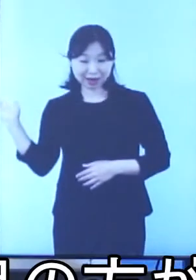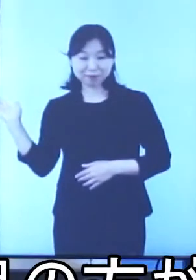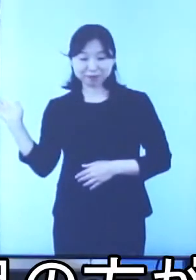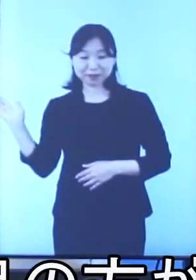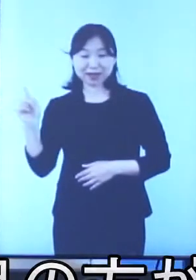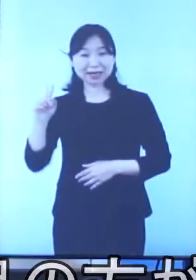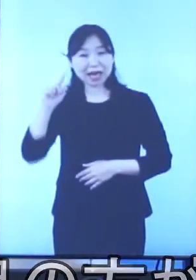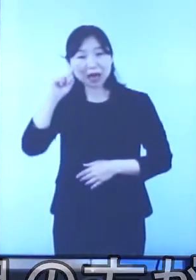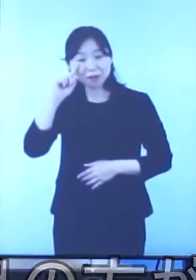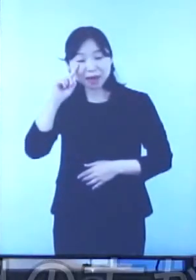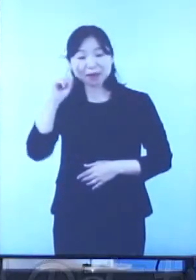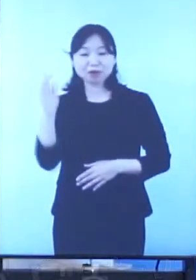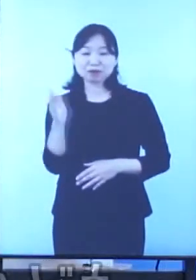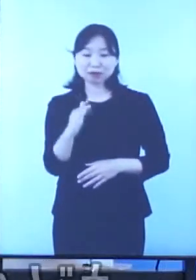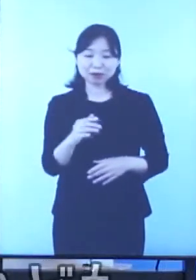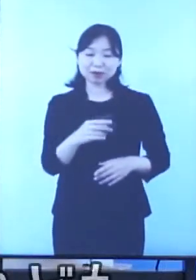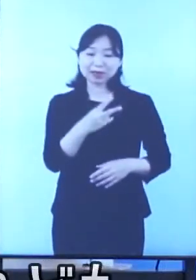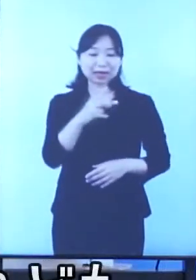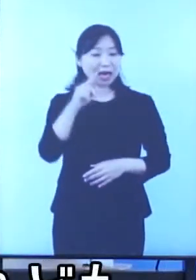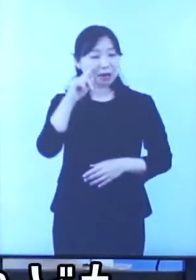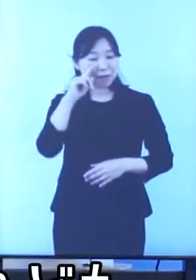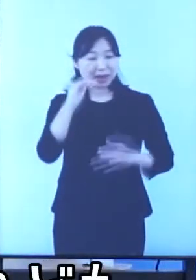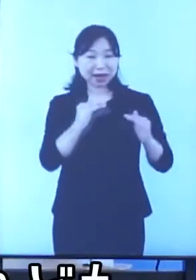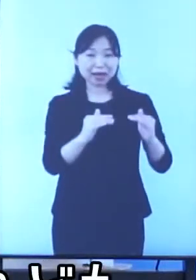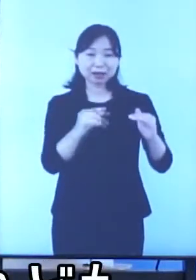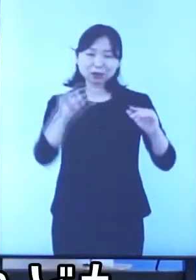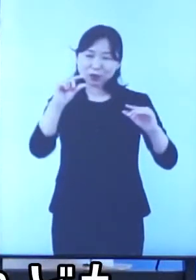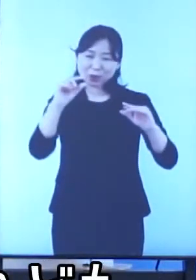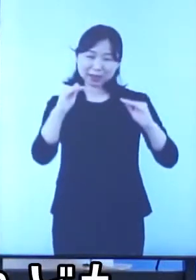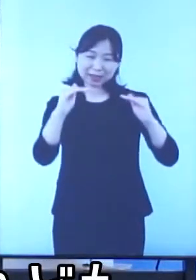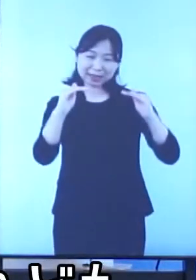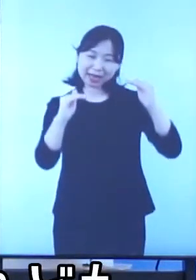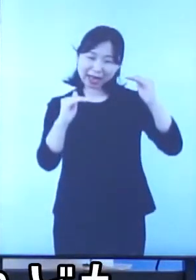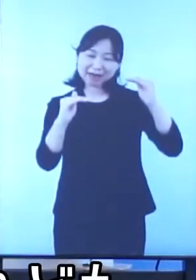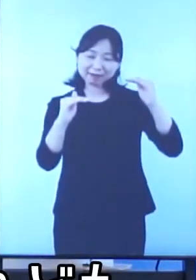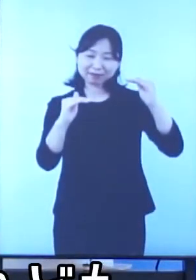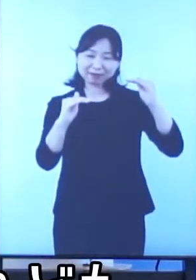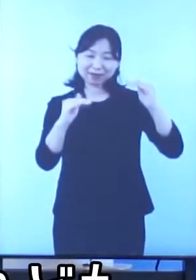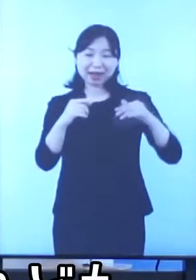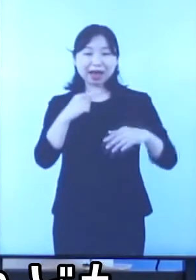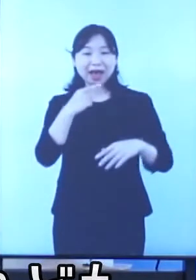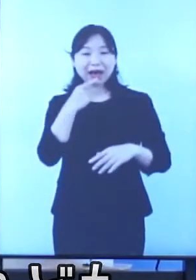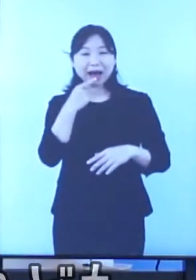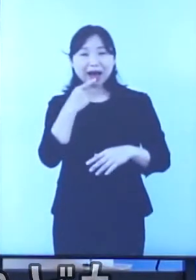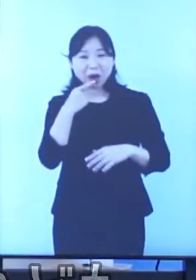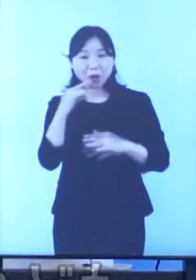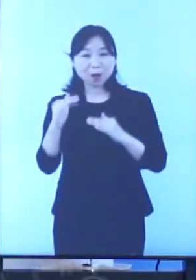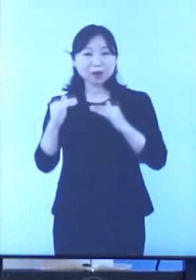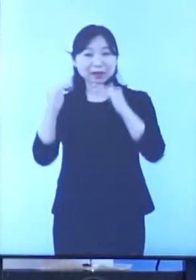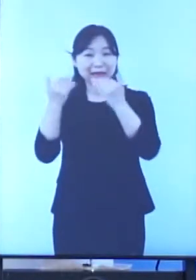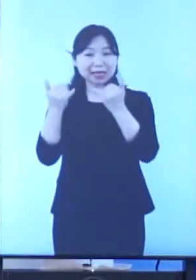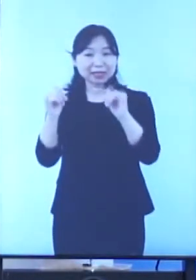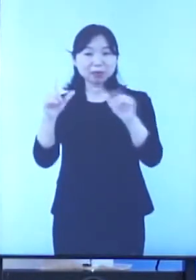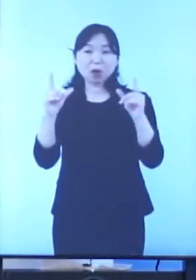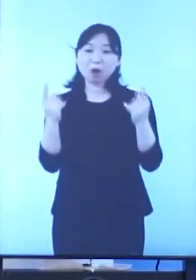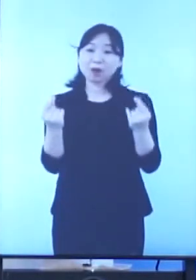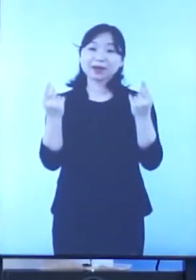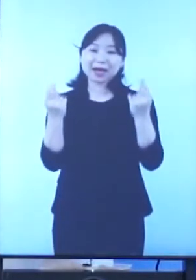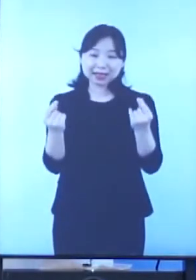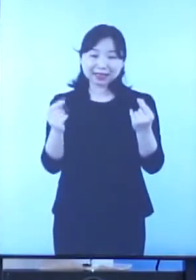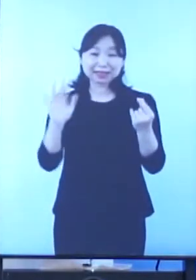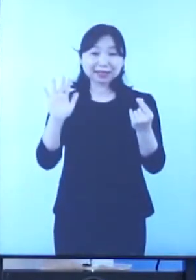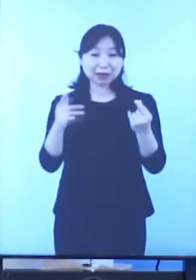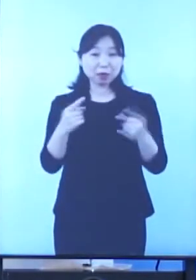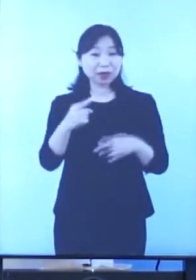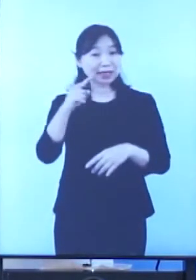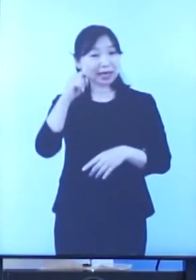若干高くなっている、これは青、成人も同じなんですけれども、その1回目